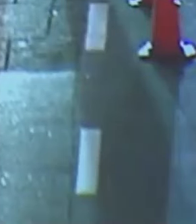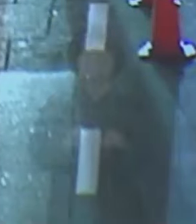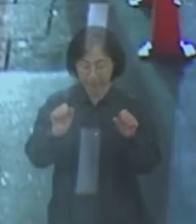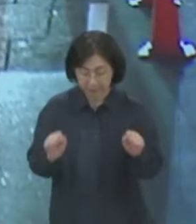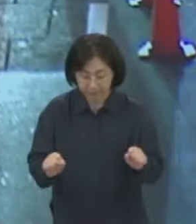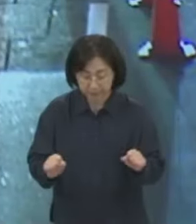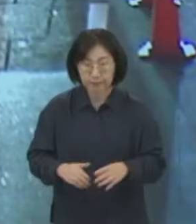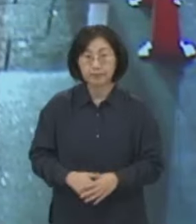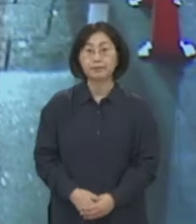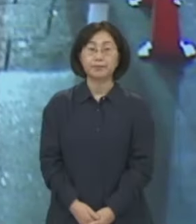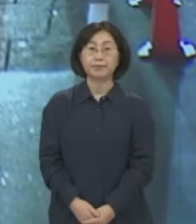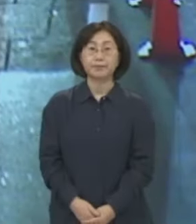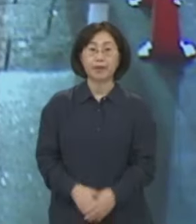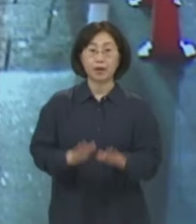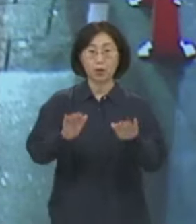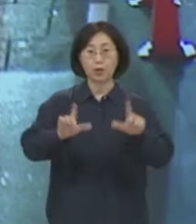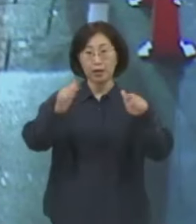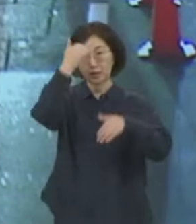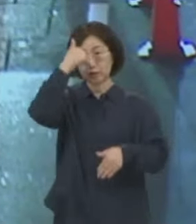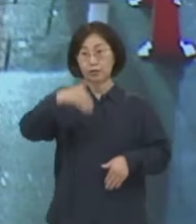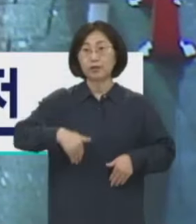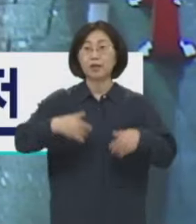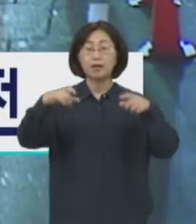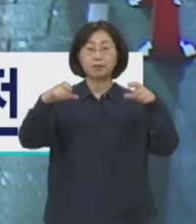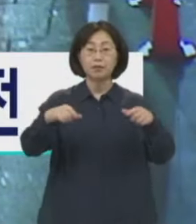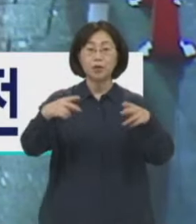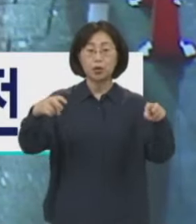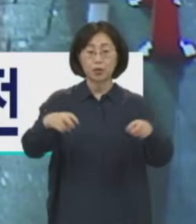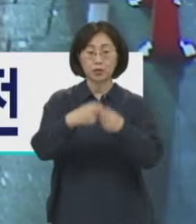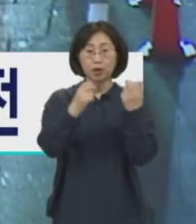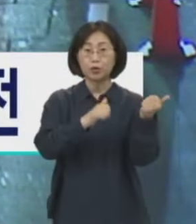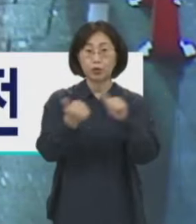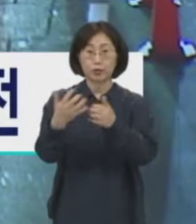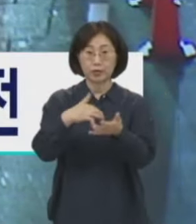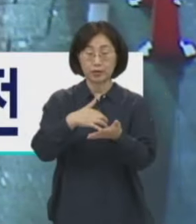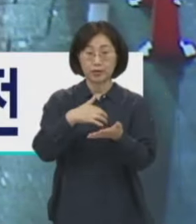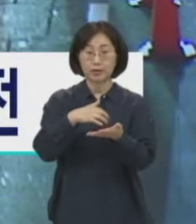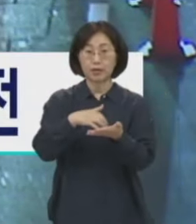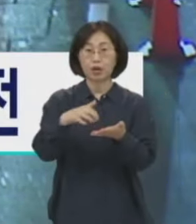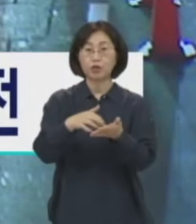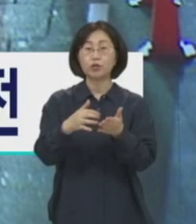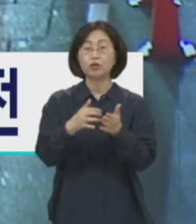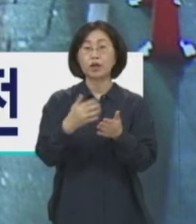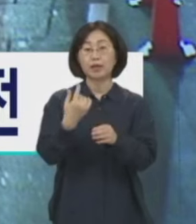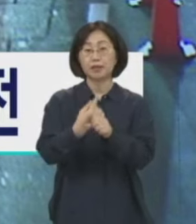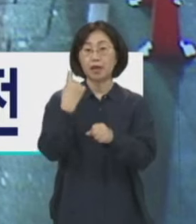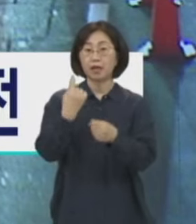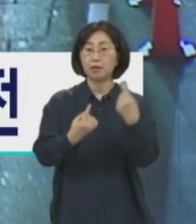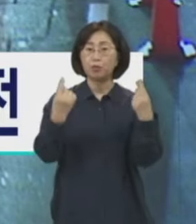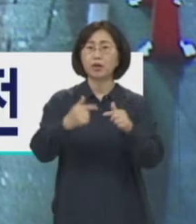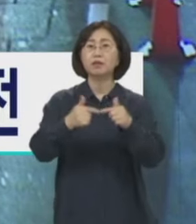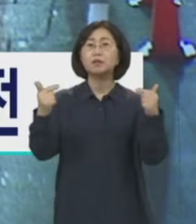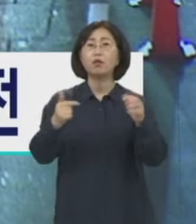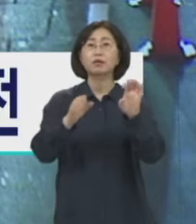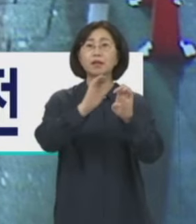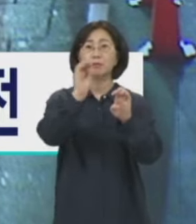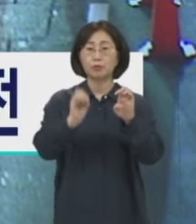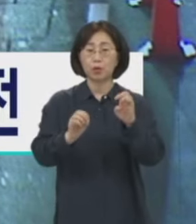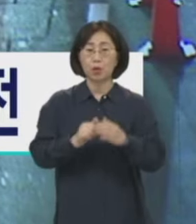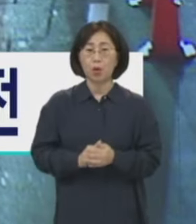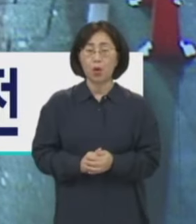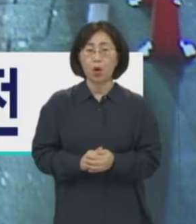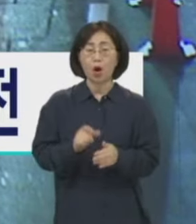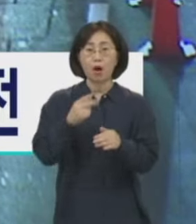여러분 안녕하십니까? 올해 충남에서 교통사고로 숨진 사망자 수가 지난해보다 40% 늘었는데요.